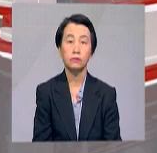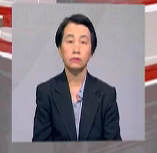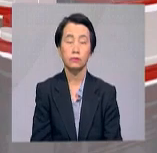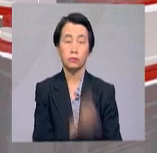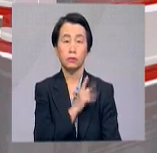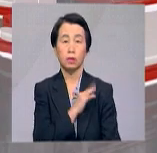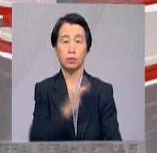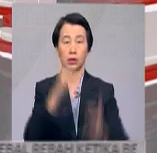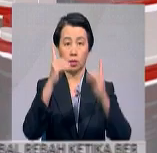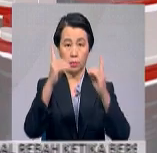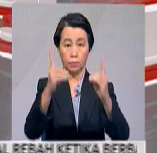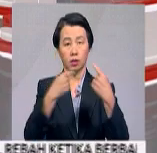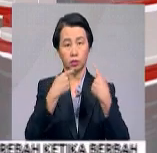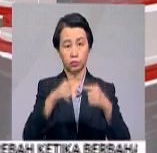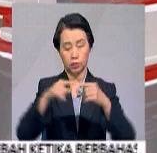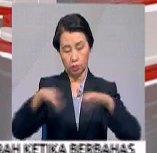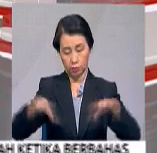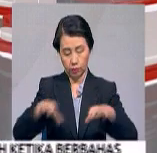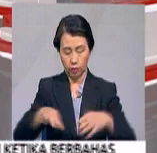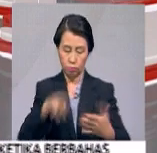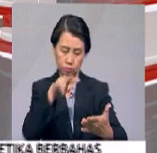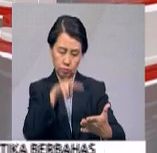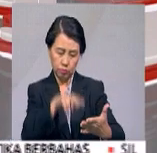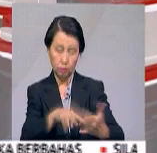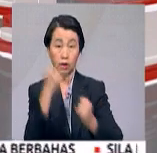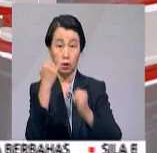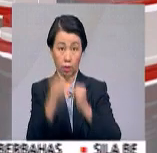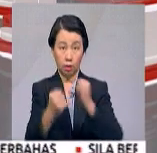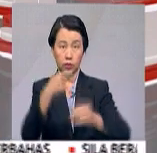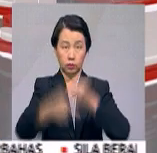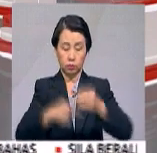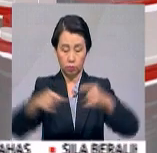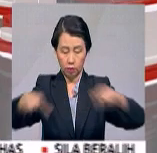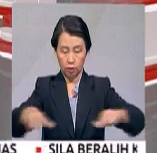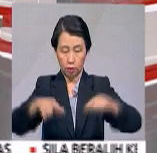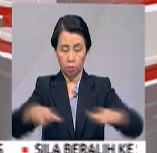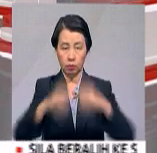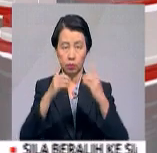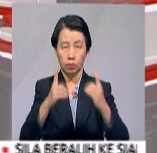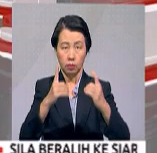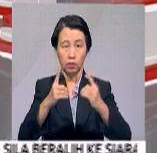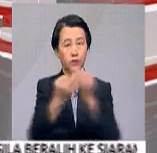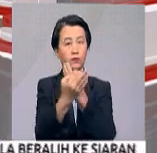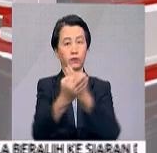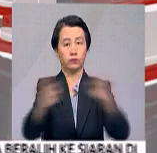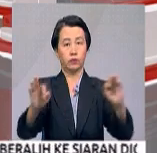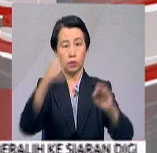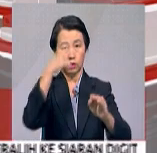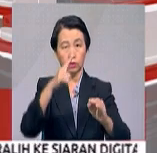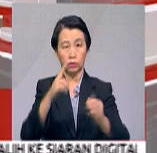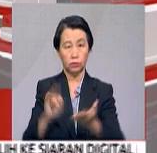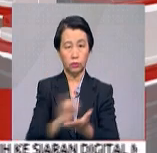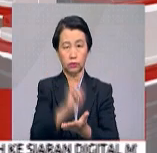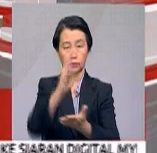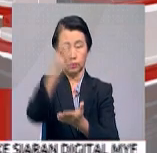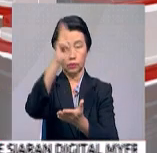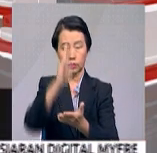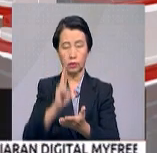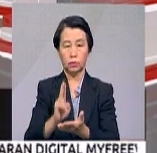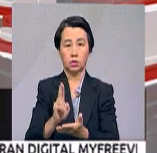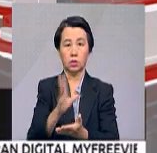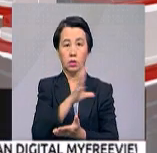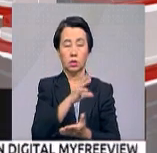Baik, Kementerian Pendidikan sedang melaksana penelitian terakhir berhubung pelaksanaan pendidikan percuma kepada institusi pendidikan tinggi